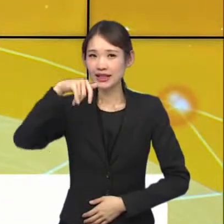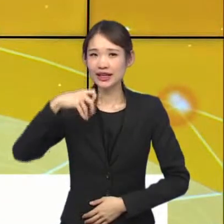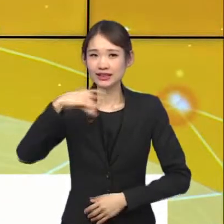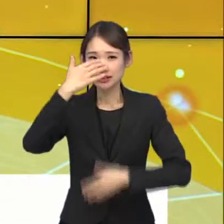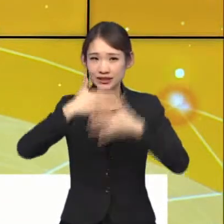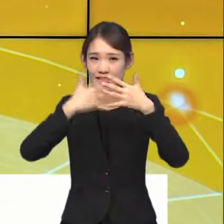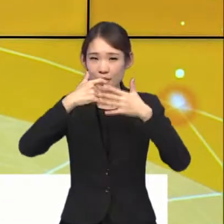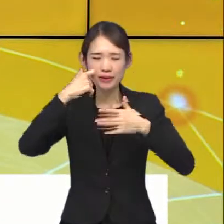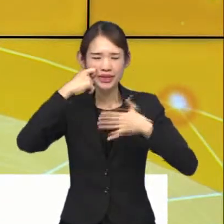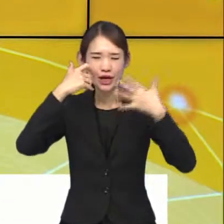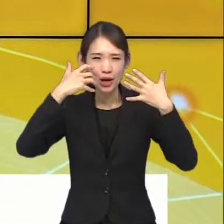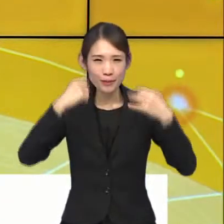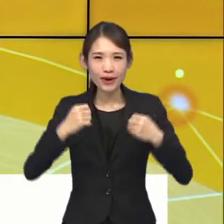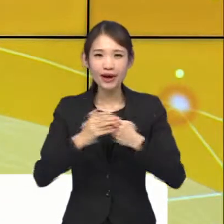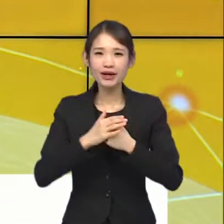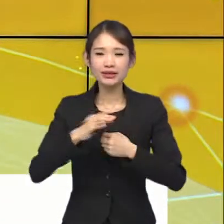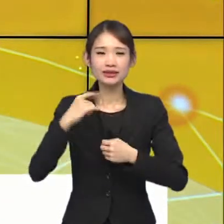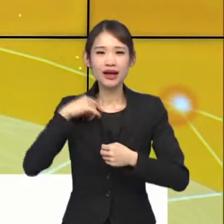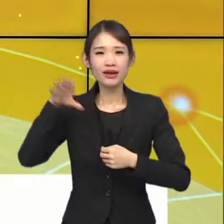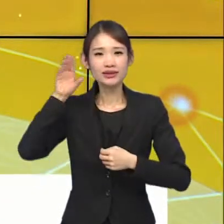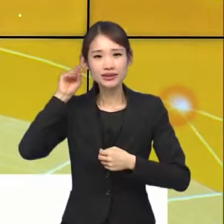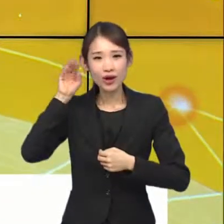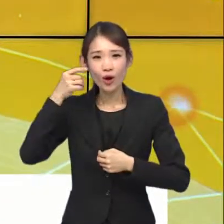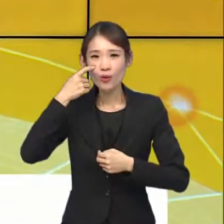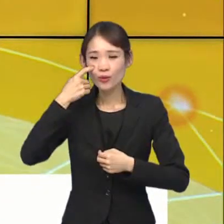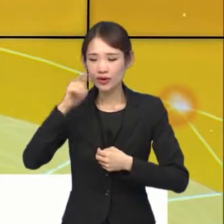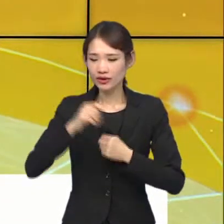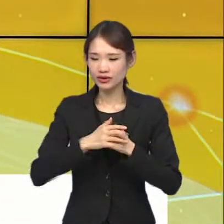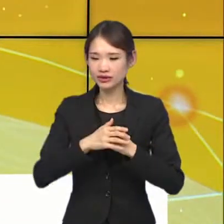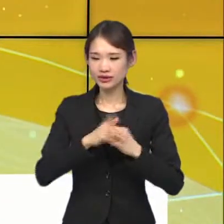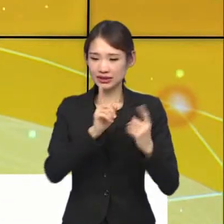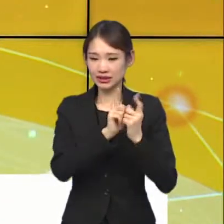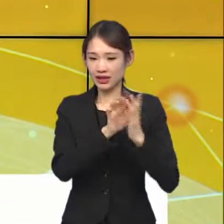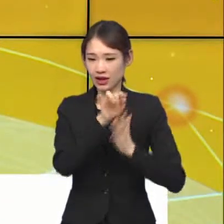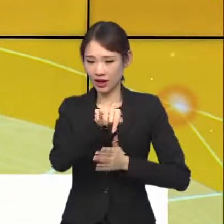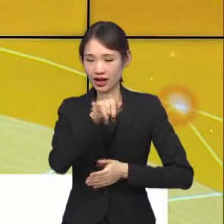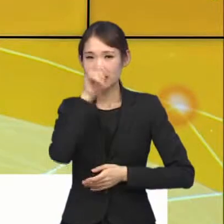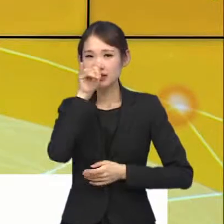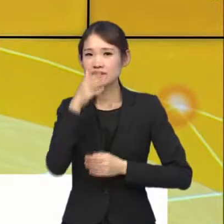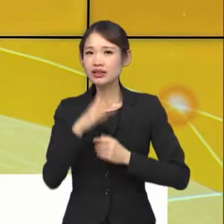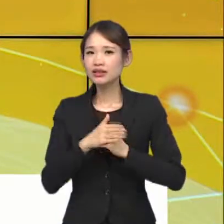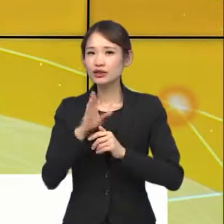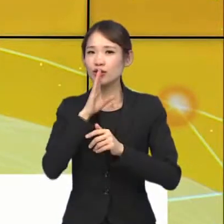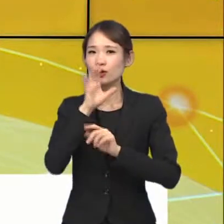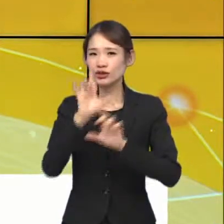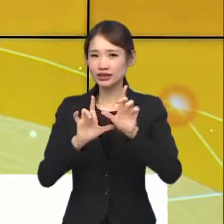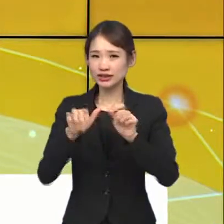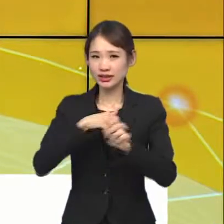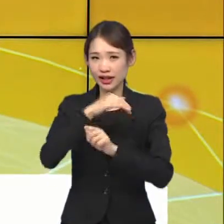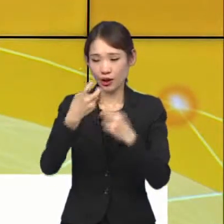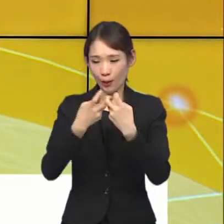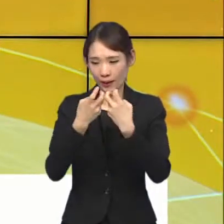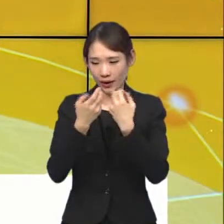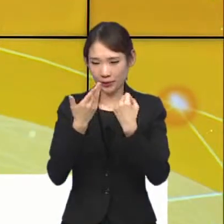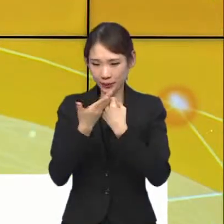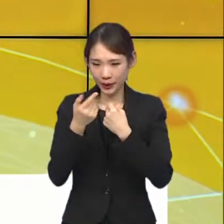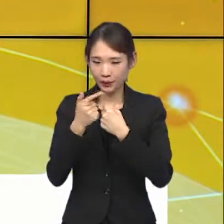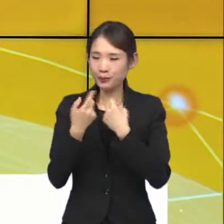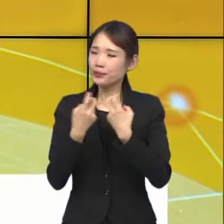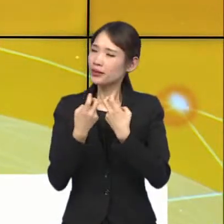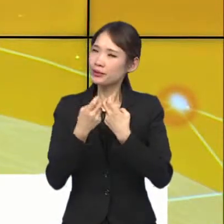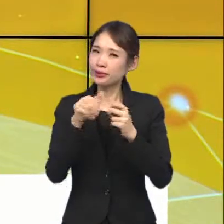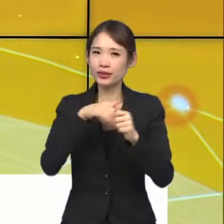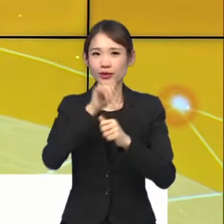많은데요 그래서 저도 죽기로 실제 게 존재하고 있다고 듣긴 했었는데 현실의 좀 어떤 방식으로 운영이 되고 있는지